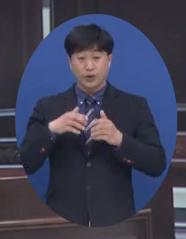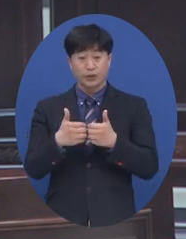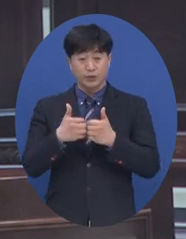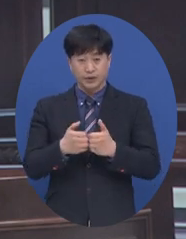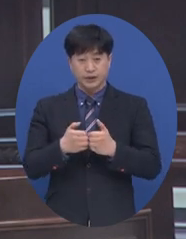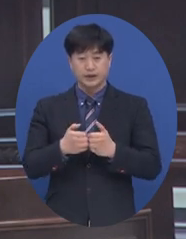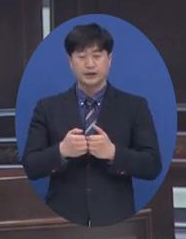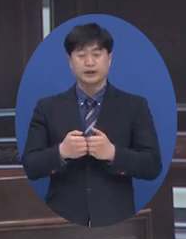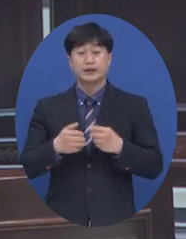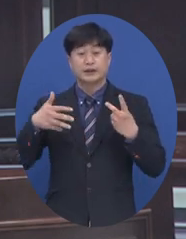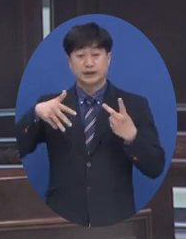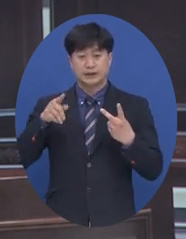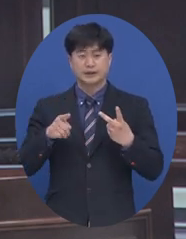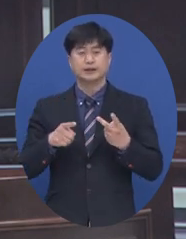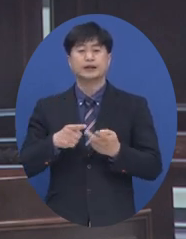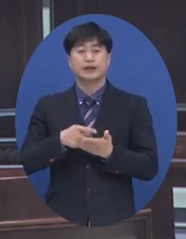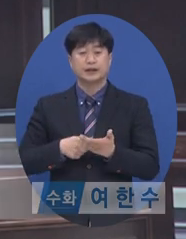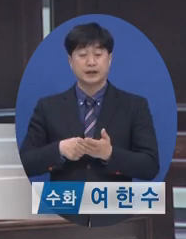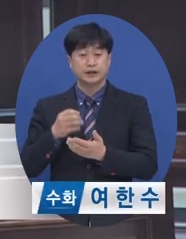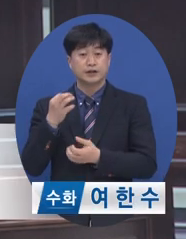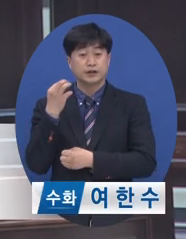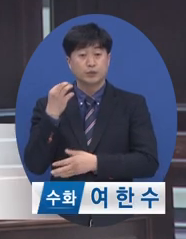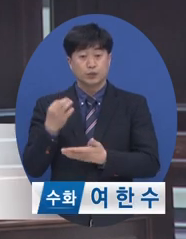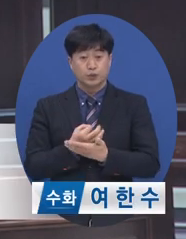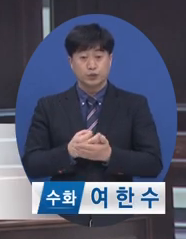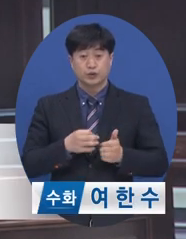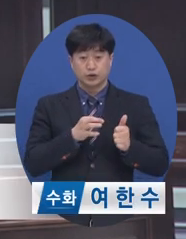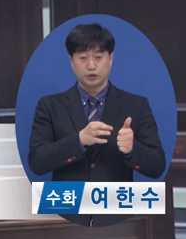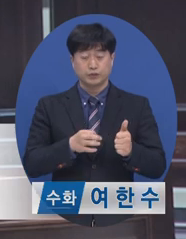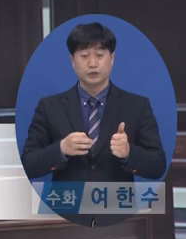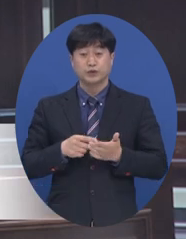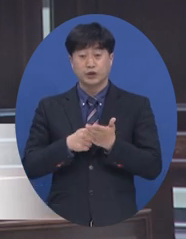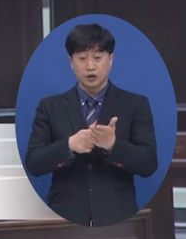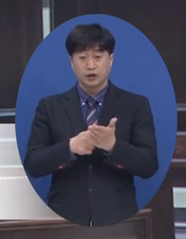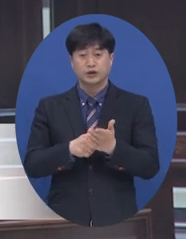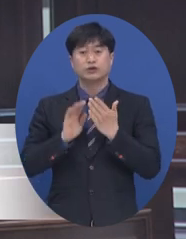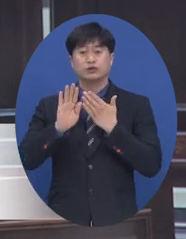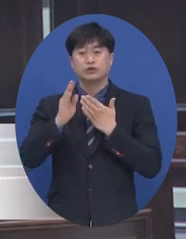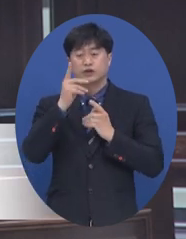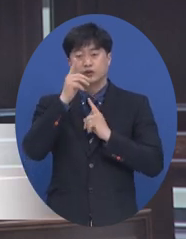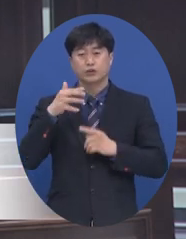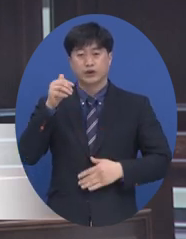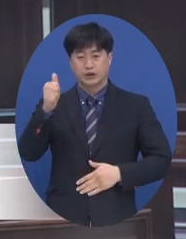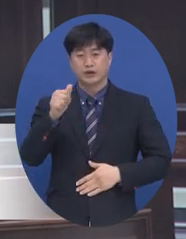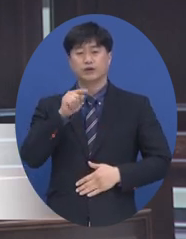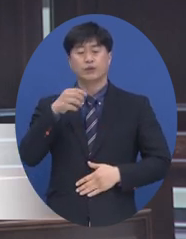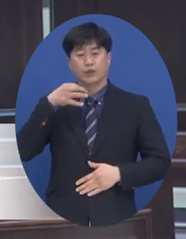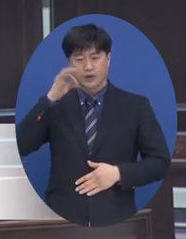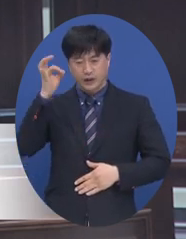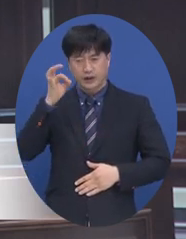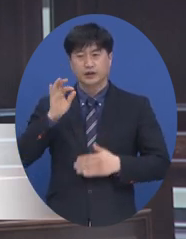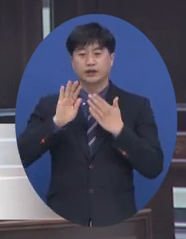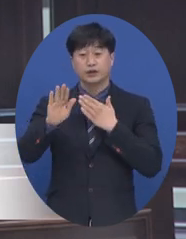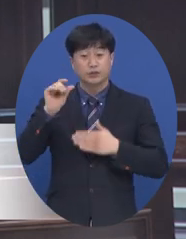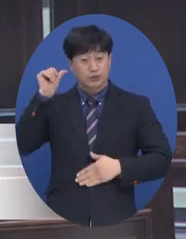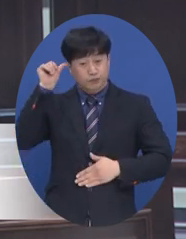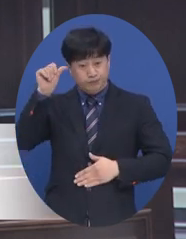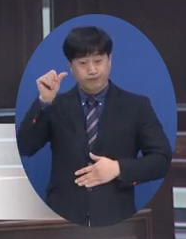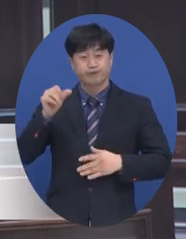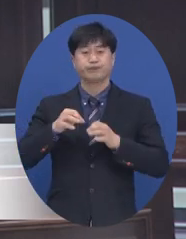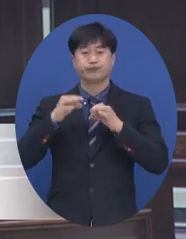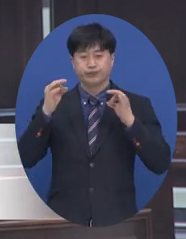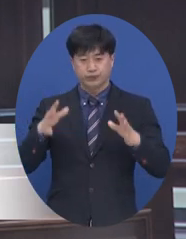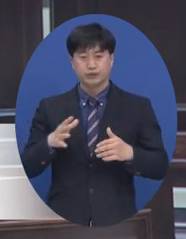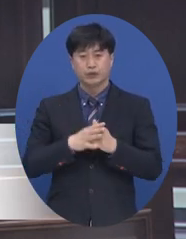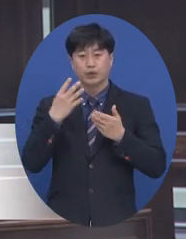경기도 의회에서 2차 재난기본소득 지급을 제안한 뒤 이재명 경기도지사가 이를 받아들이기로 하고 이후 닷새